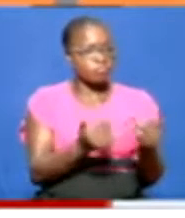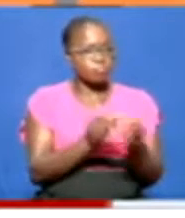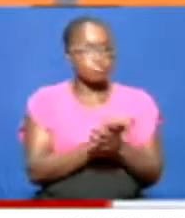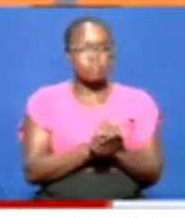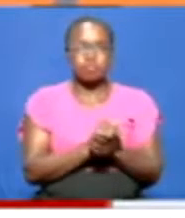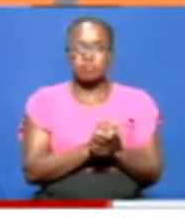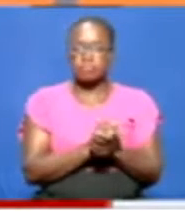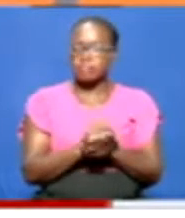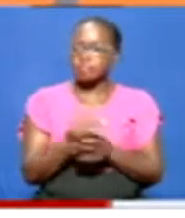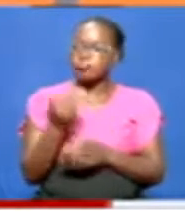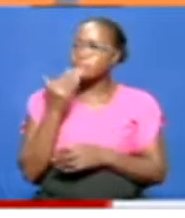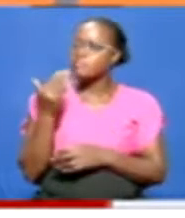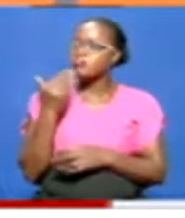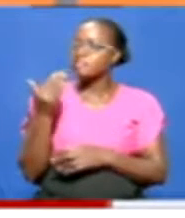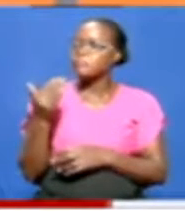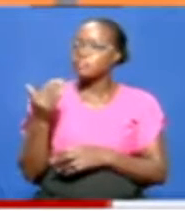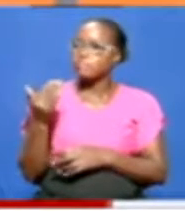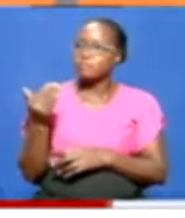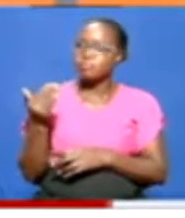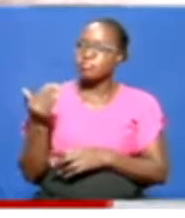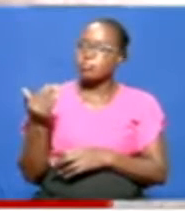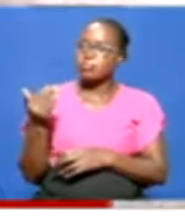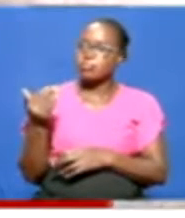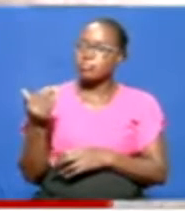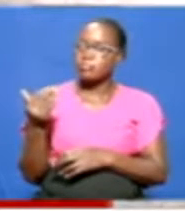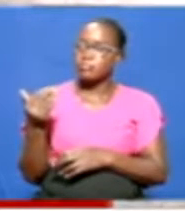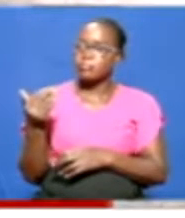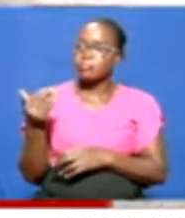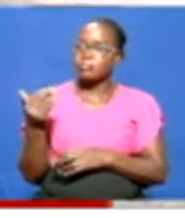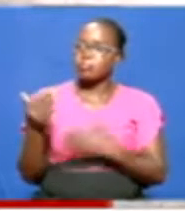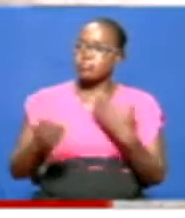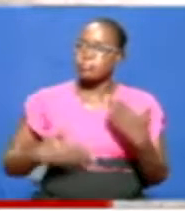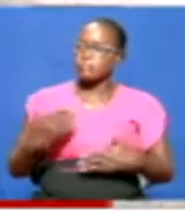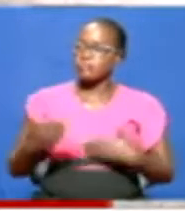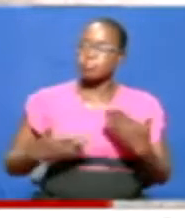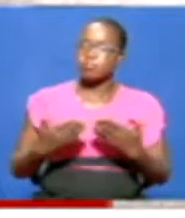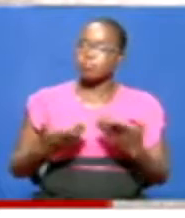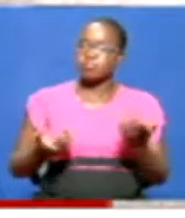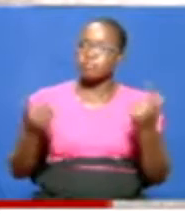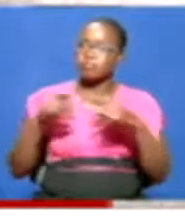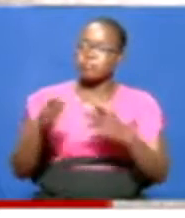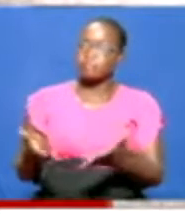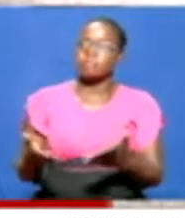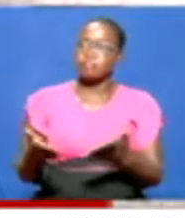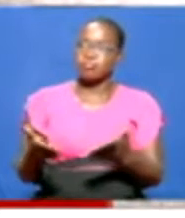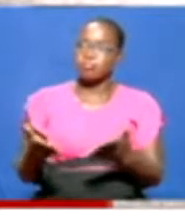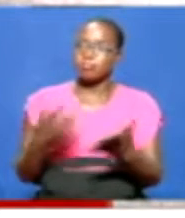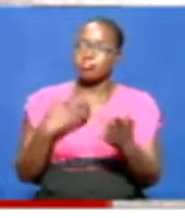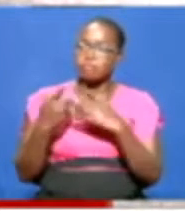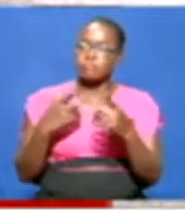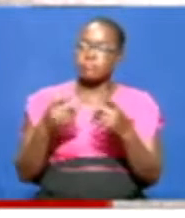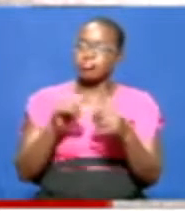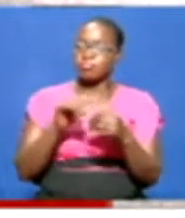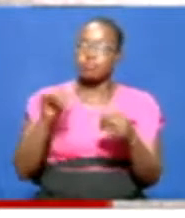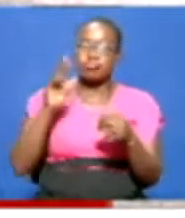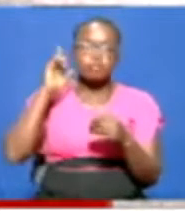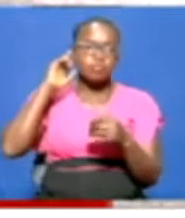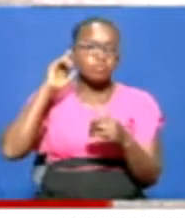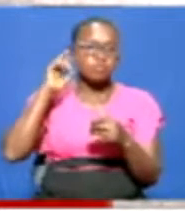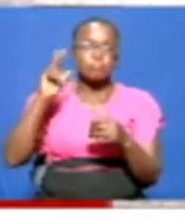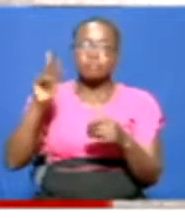Asante sana Gladys, ninafaa tele kuwa hapa kuzungumza na wale wanaosikiza KBC sasa